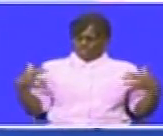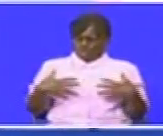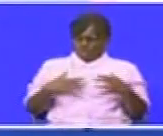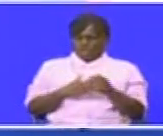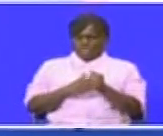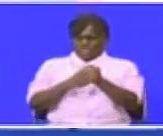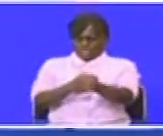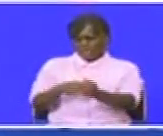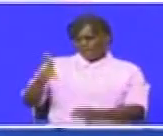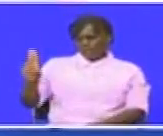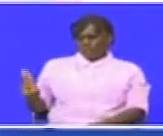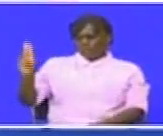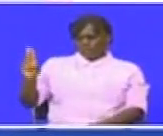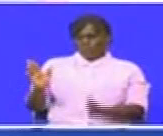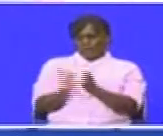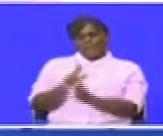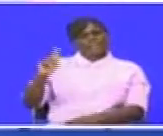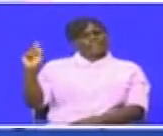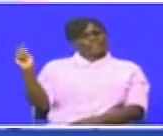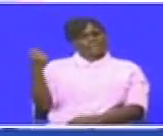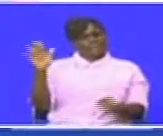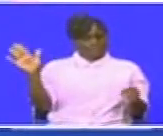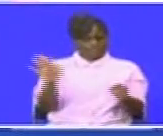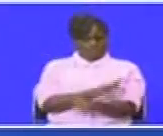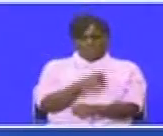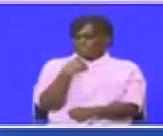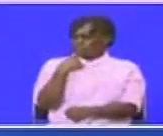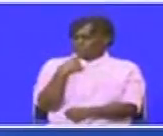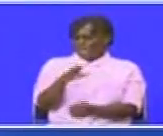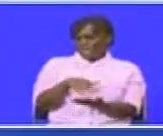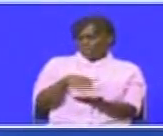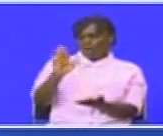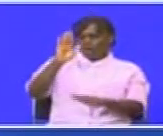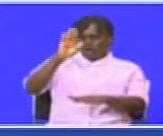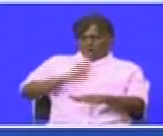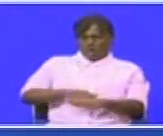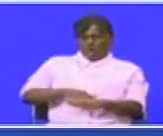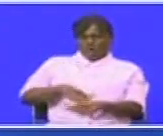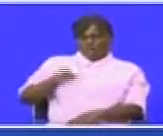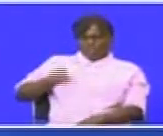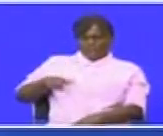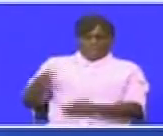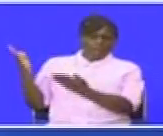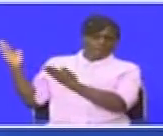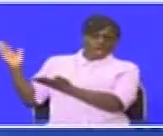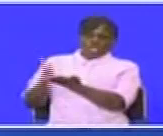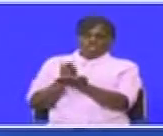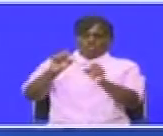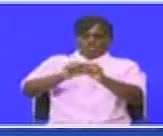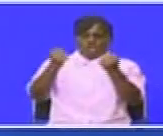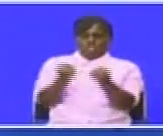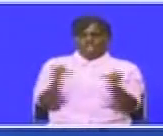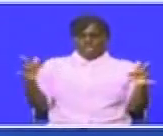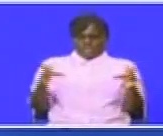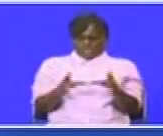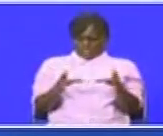viongozi akiwemo Rais Uhuru Kenyatta na Wakenya kwa jumla wakielezea mengi kumhusu marehemu Lucy Kibaki kupitia kwa mitandao ya